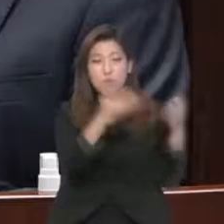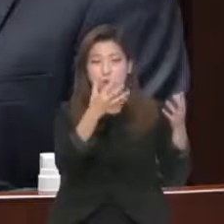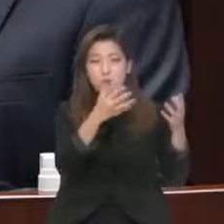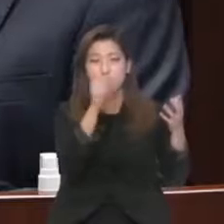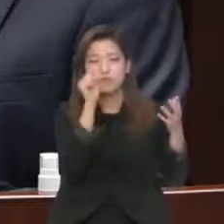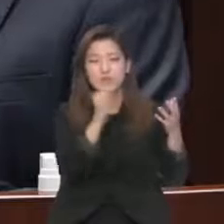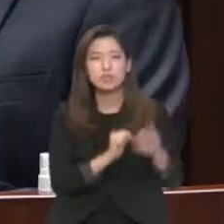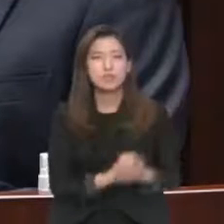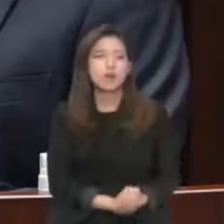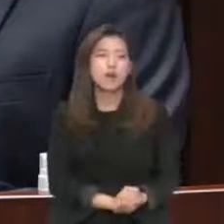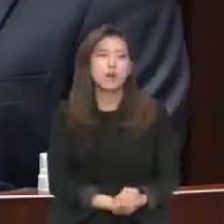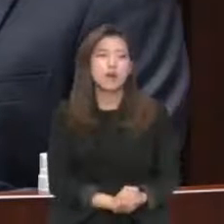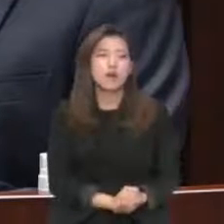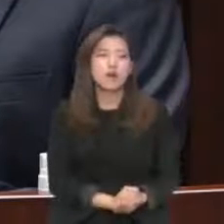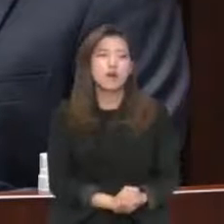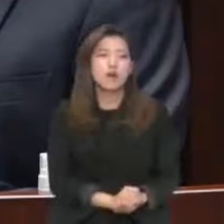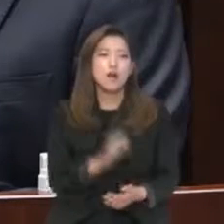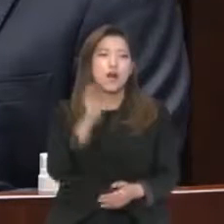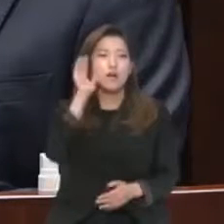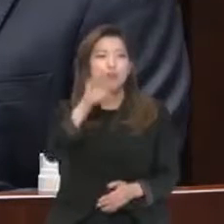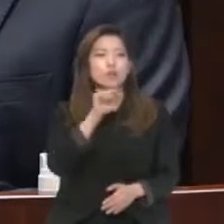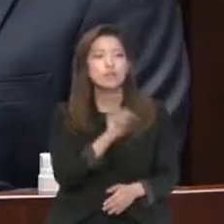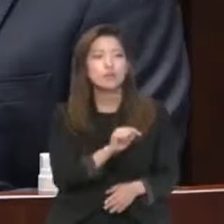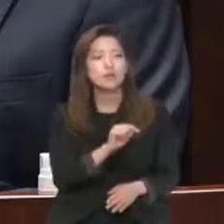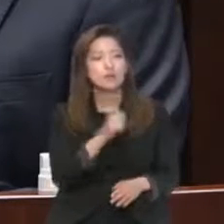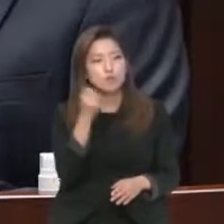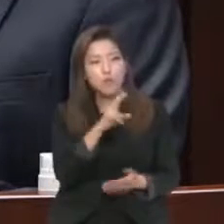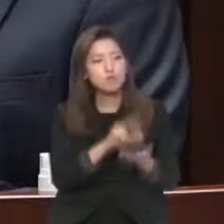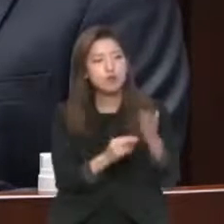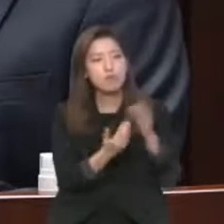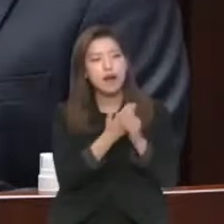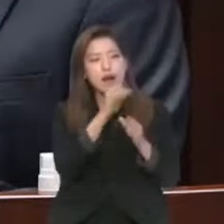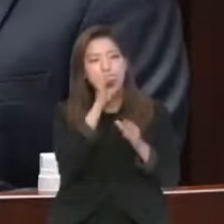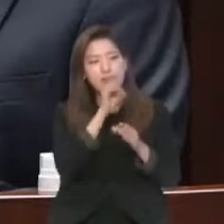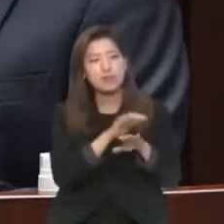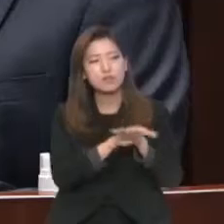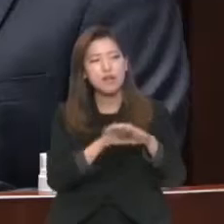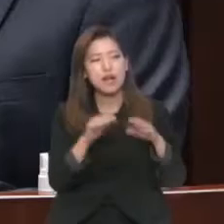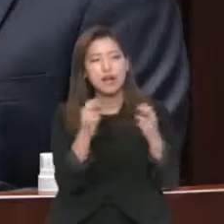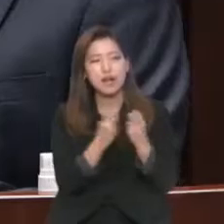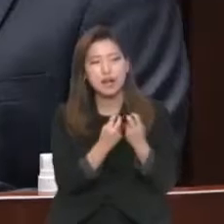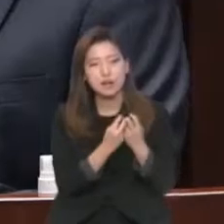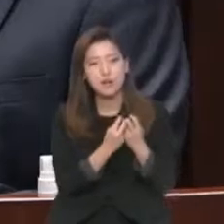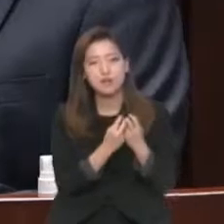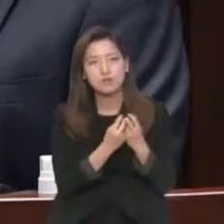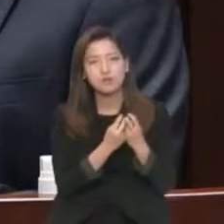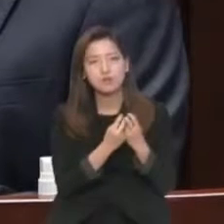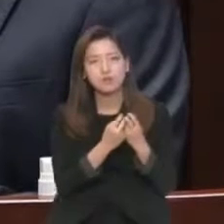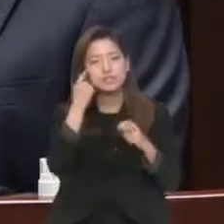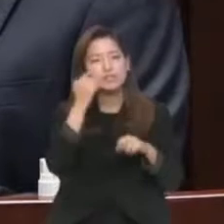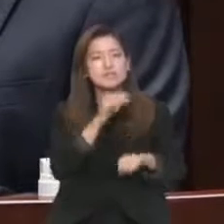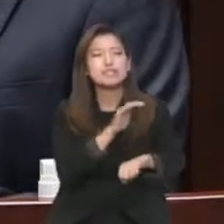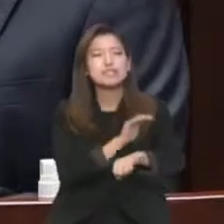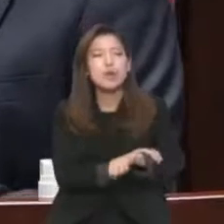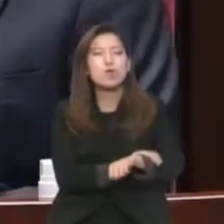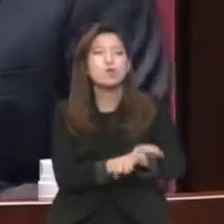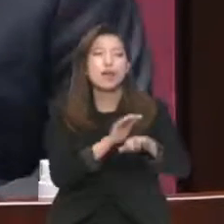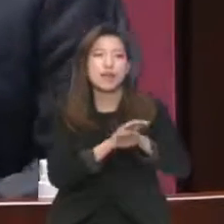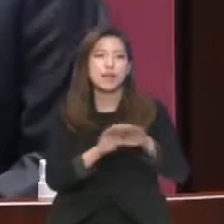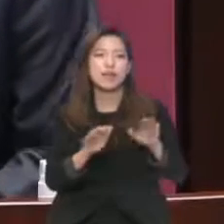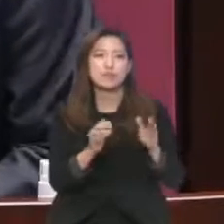치유 방법들을 논의하는 것도 우리가 역사의 갈림길에서 택할 수 있는 지혜 하나다. 저는 그렇게